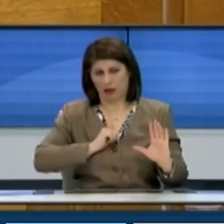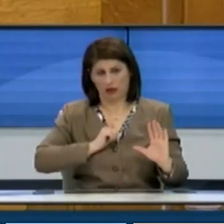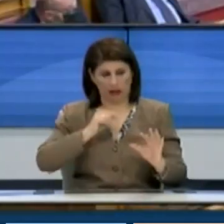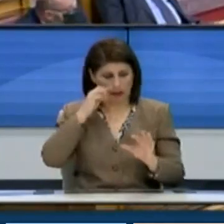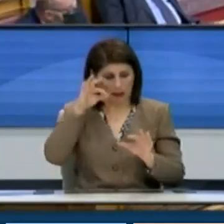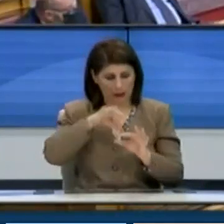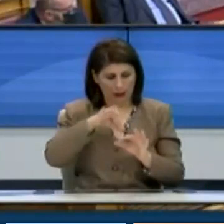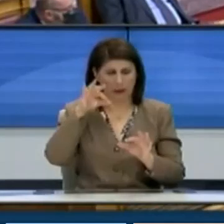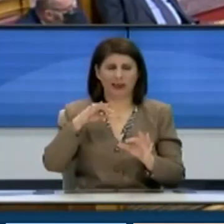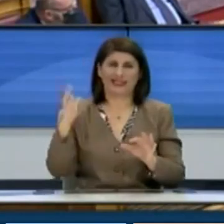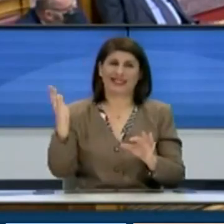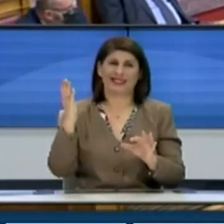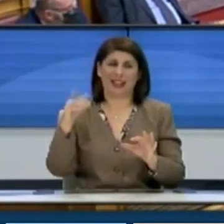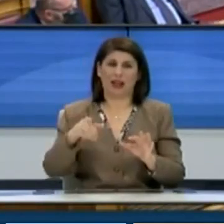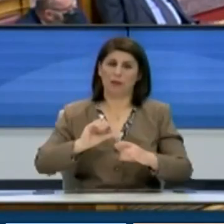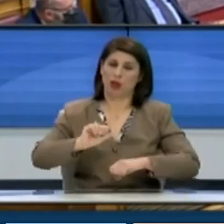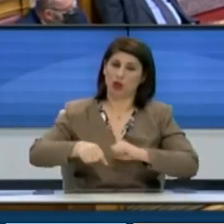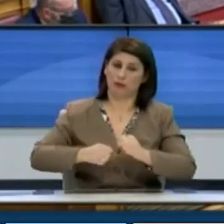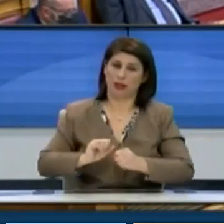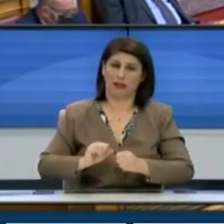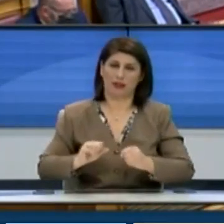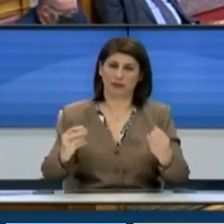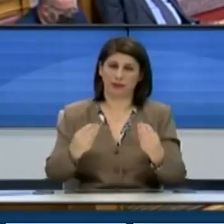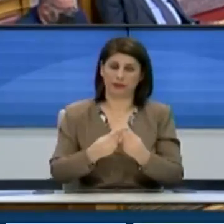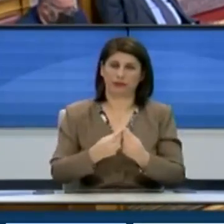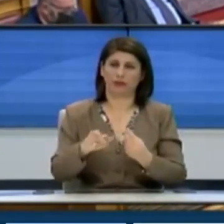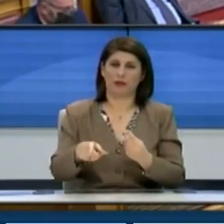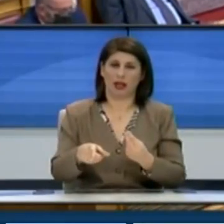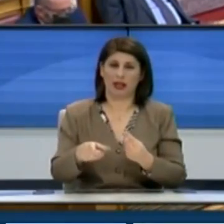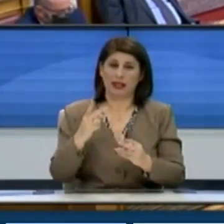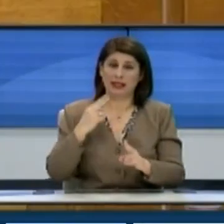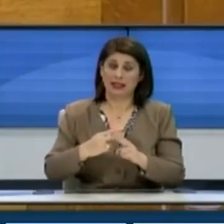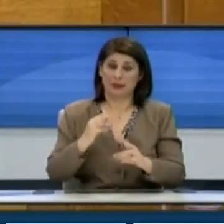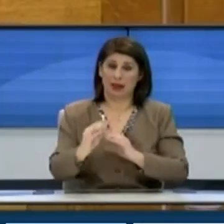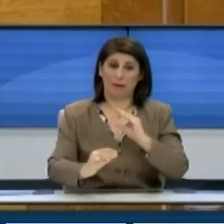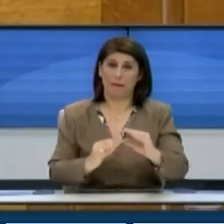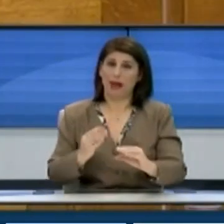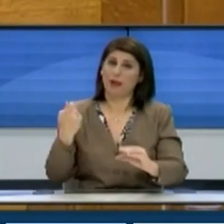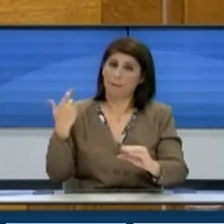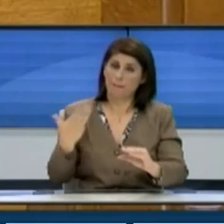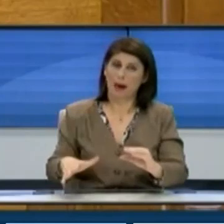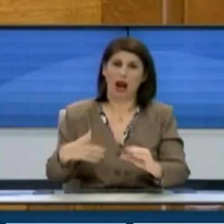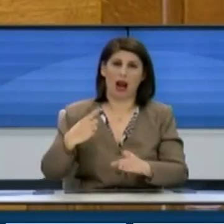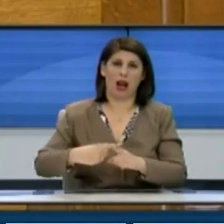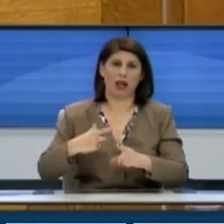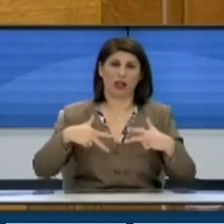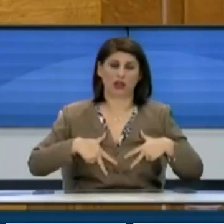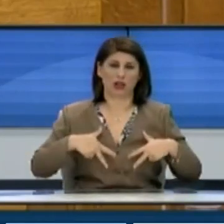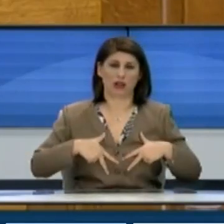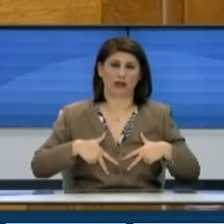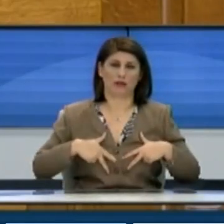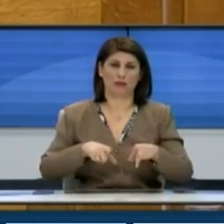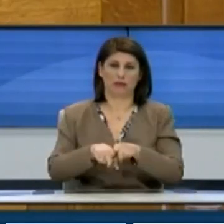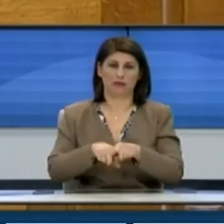των στελεχών σας που δήθεν προσπάθησαν να ταυτίσουν αυτήν την σημαντική επένδυση την οποία κάνει το ελληνικό κράτος με